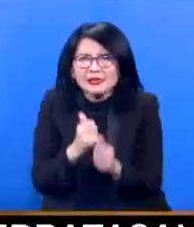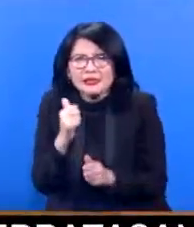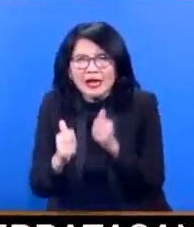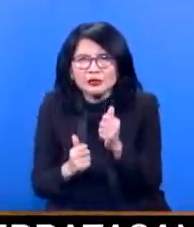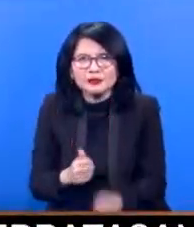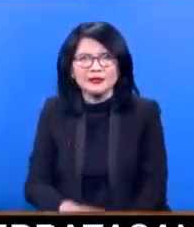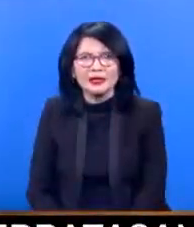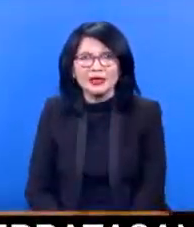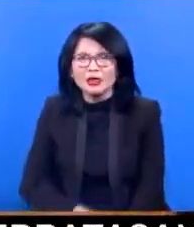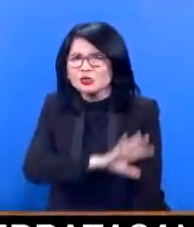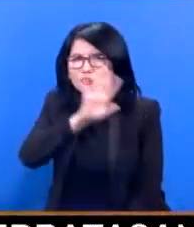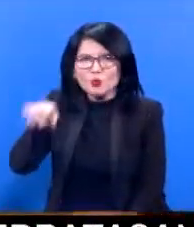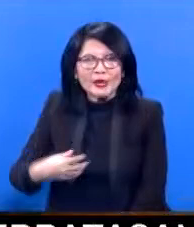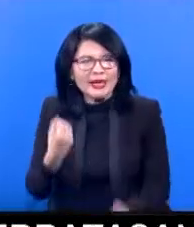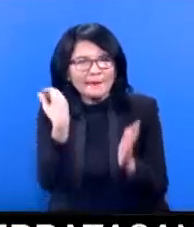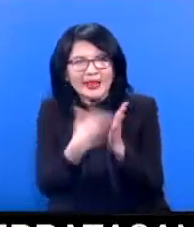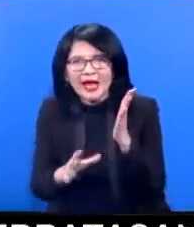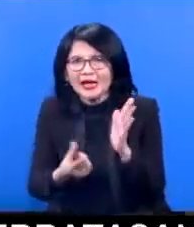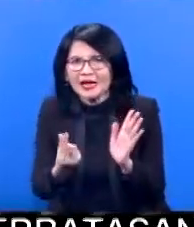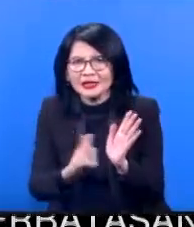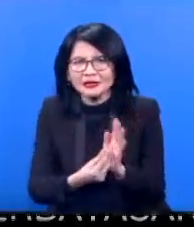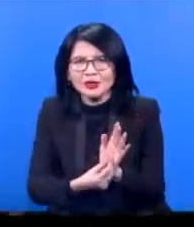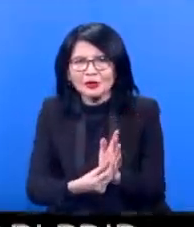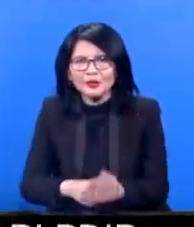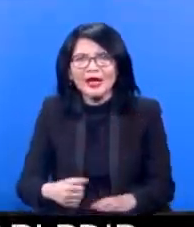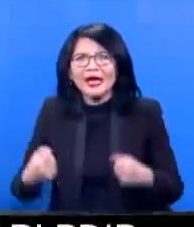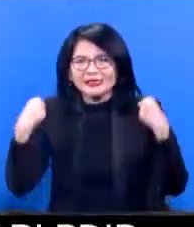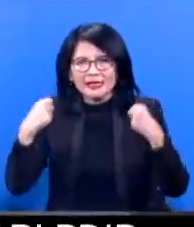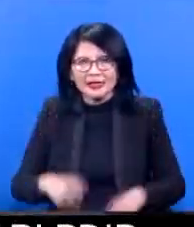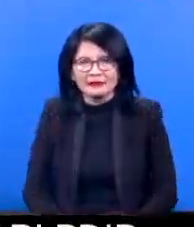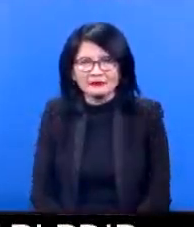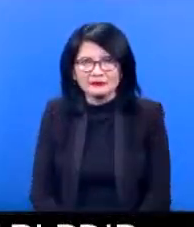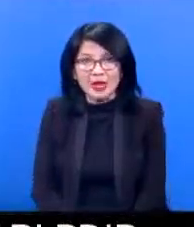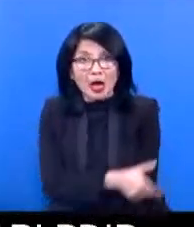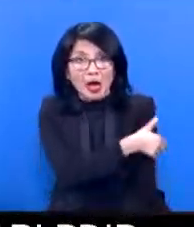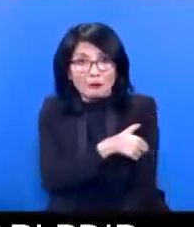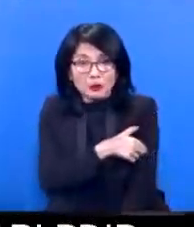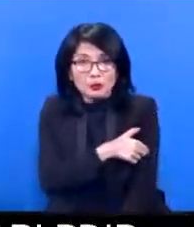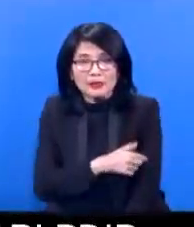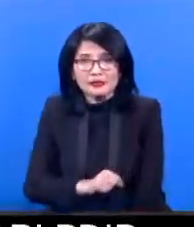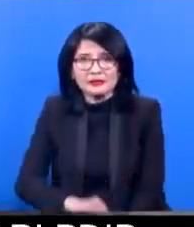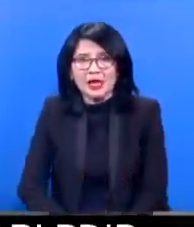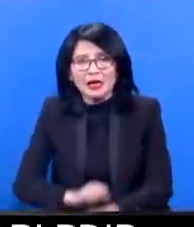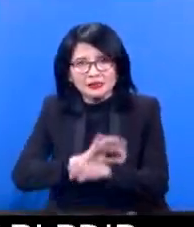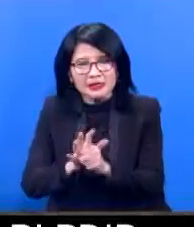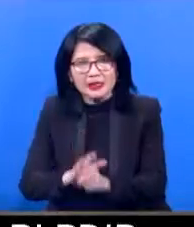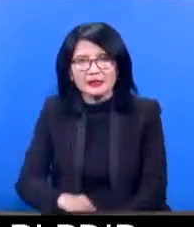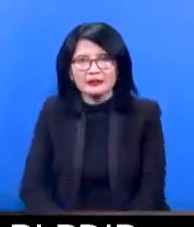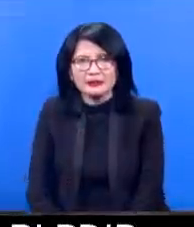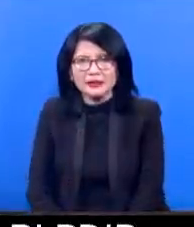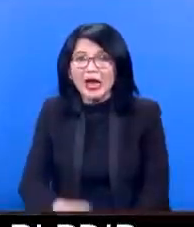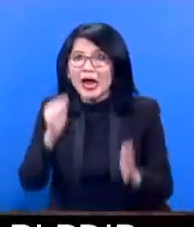pengisi acara Abay menerapkan protokol kesehatan menurut Satgas penanganan kau fitnah intim Kecamatan watang pulu